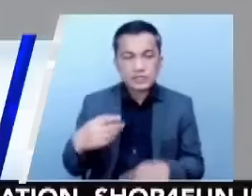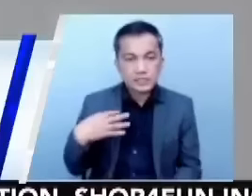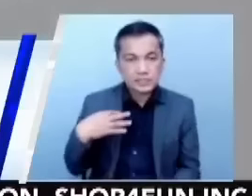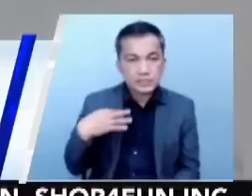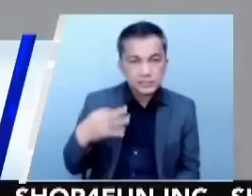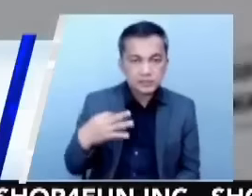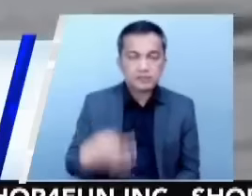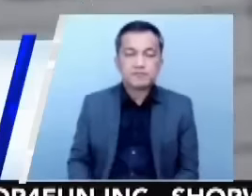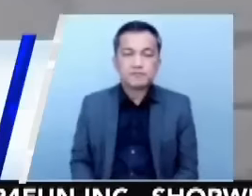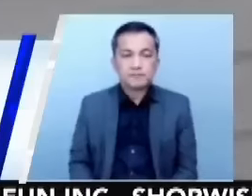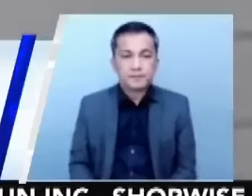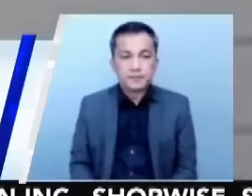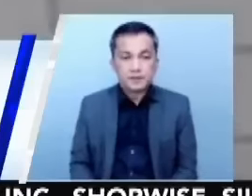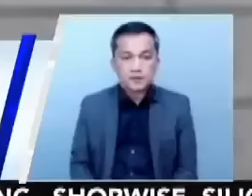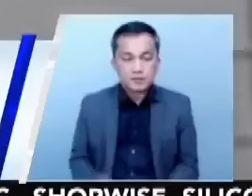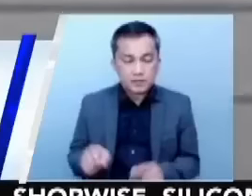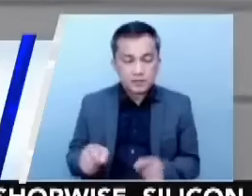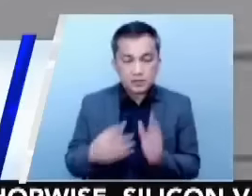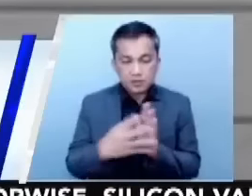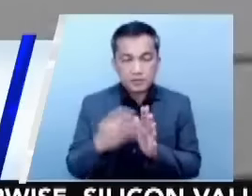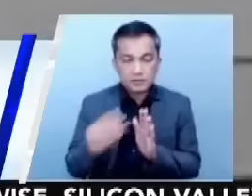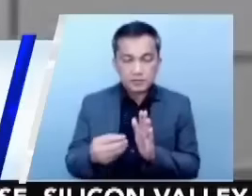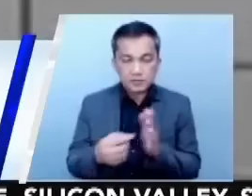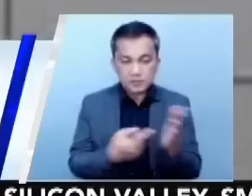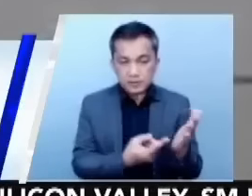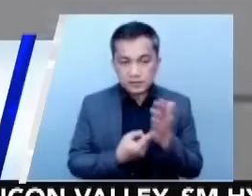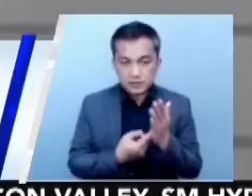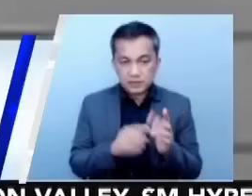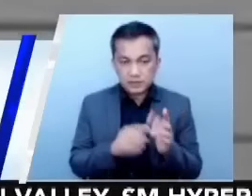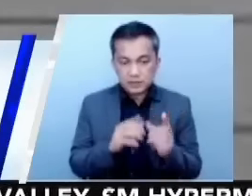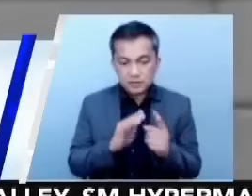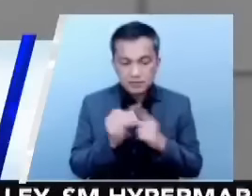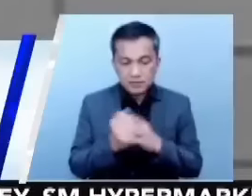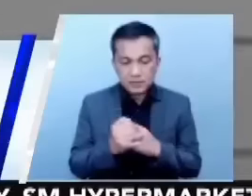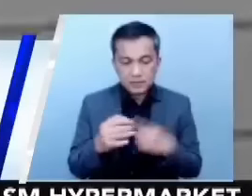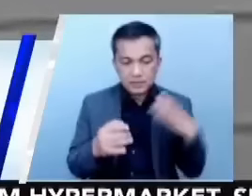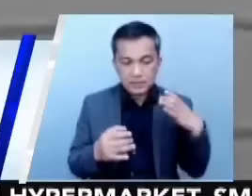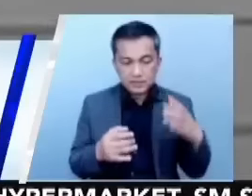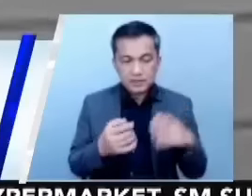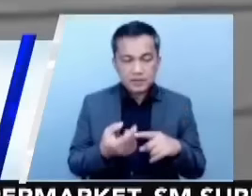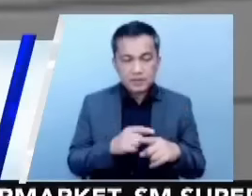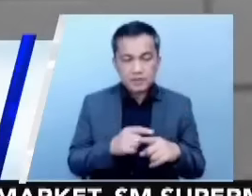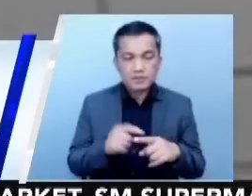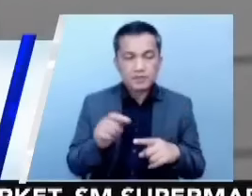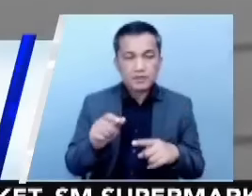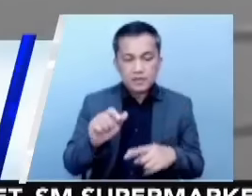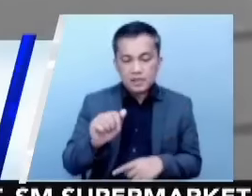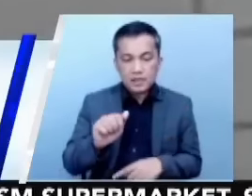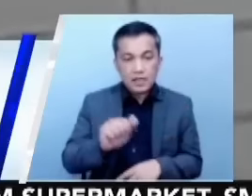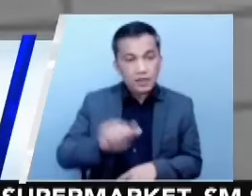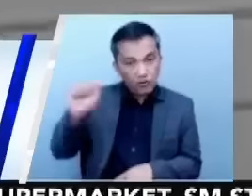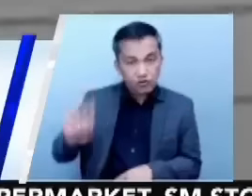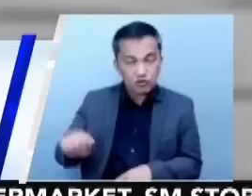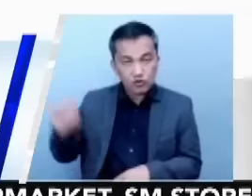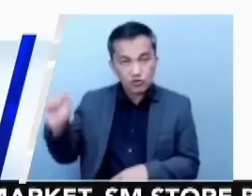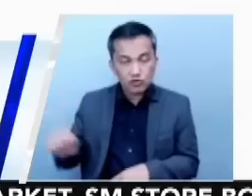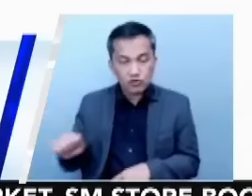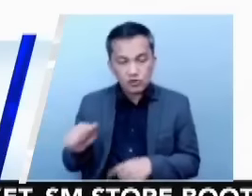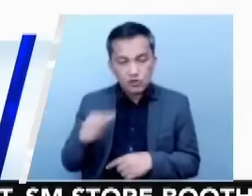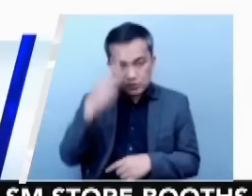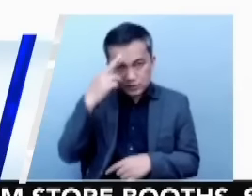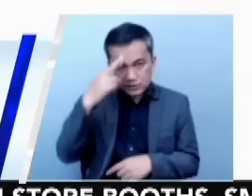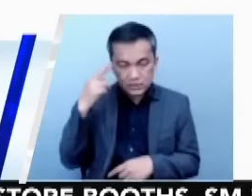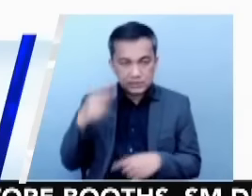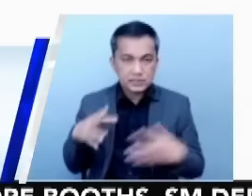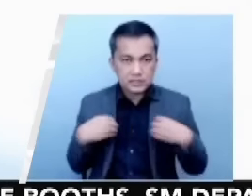ng petisyong ipinakita sa akin ng isang barangay captain mula sa Angono, Rizal na natanggap daw niya mula sa kanilang lokal na pamahalaan.